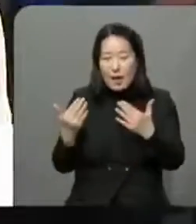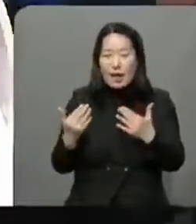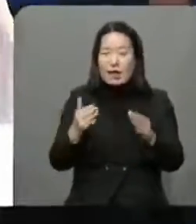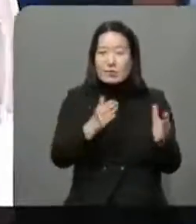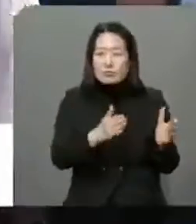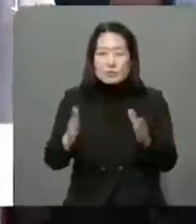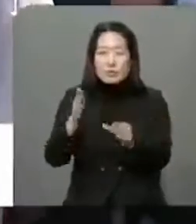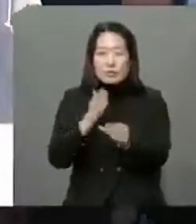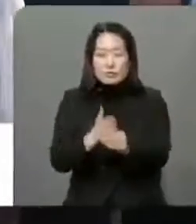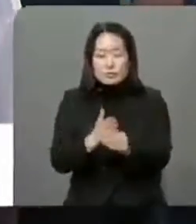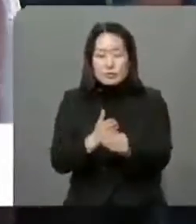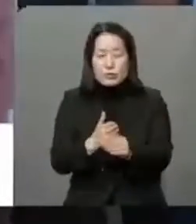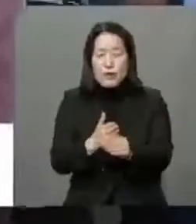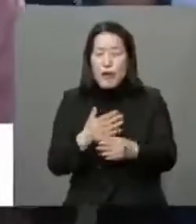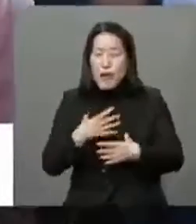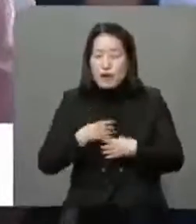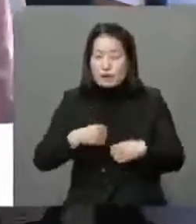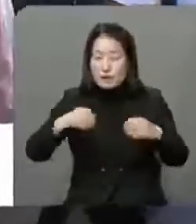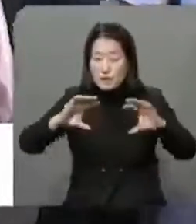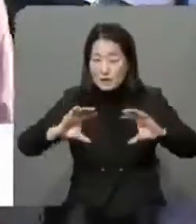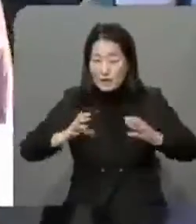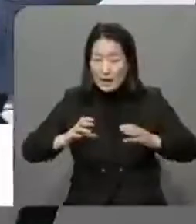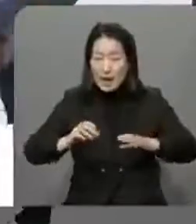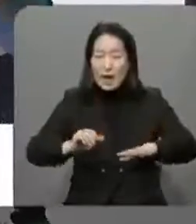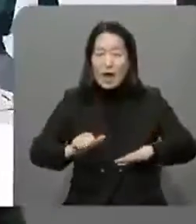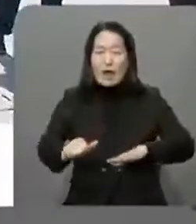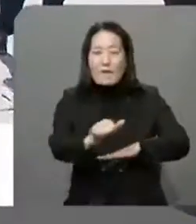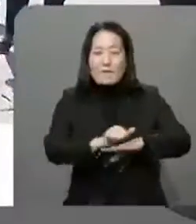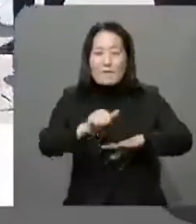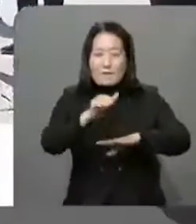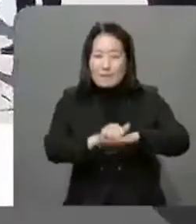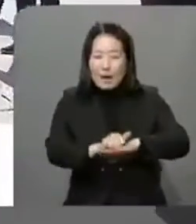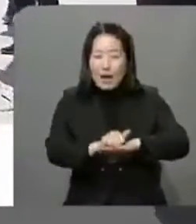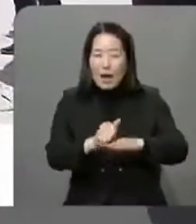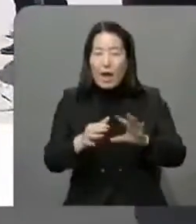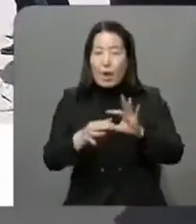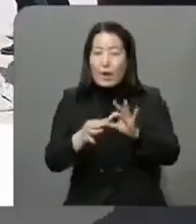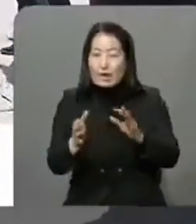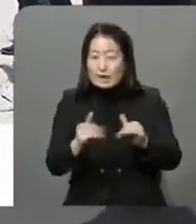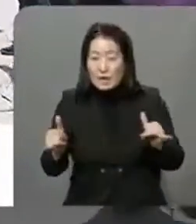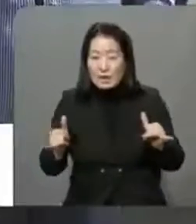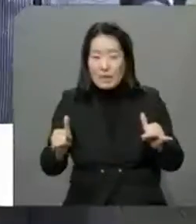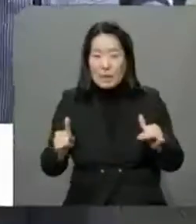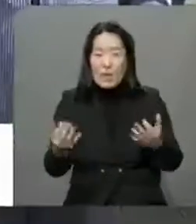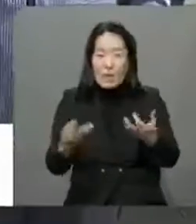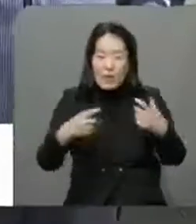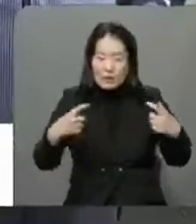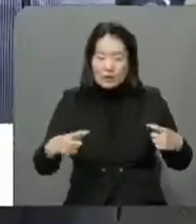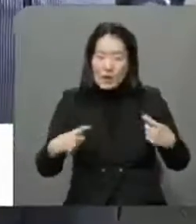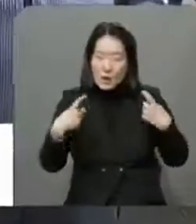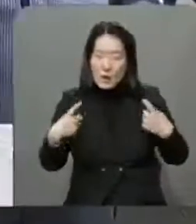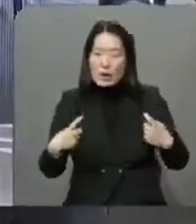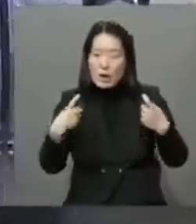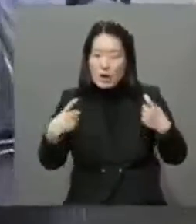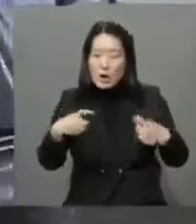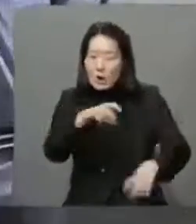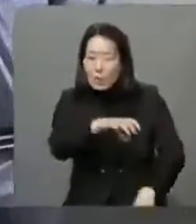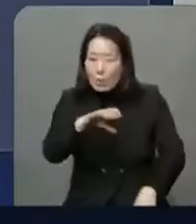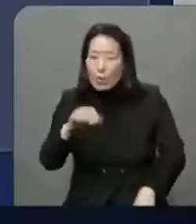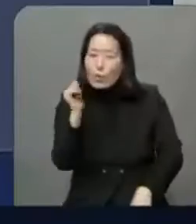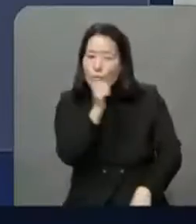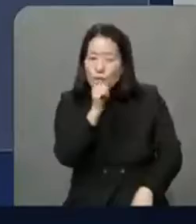본격화합니다. 여행 안전권역인 싱가포르의 여행사 관계자 등을 대상으로 강원도 관광상품 소개 프로그램이